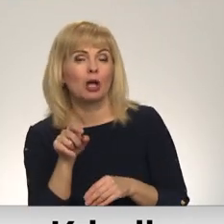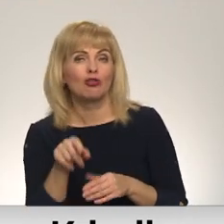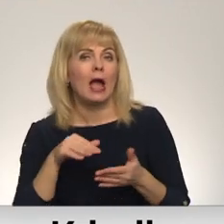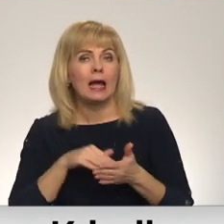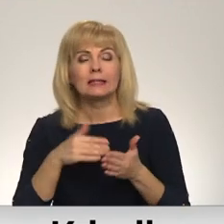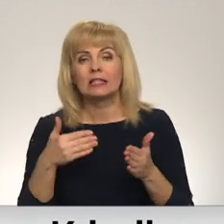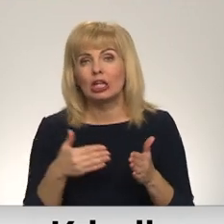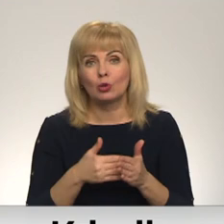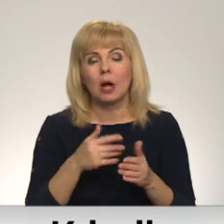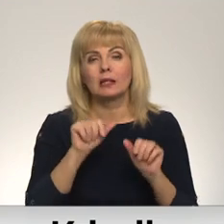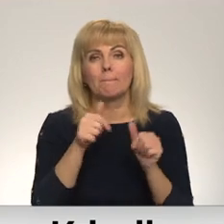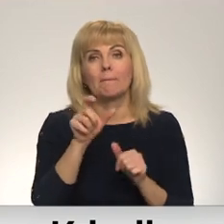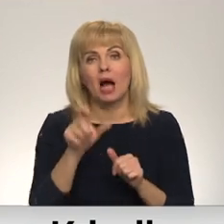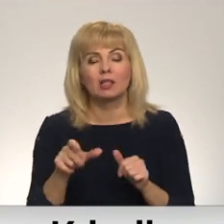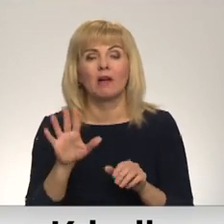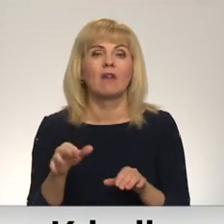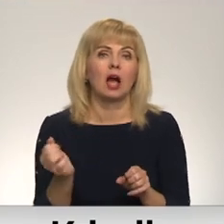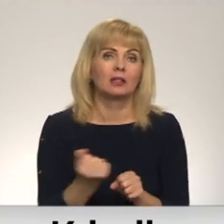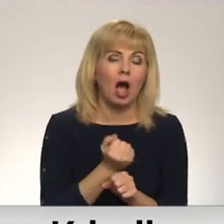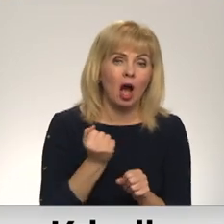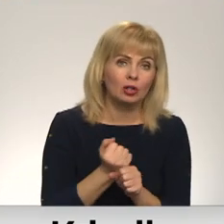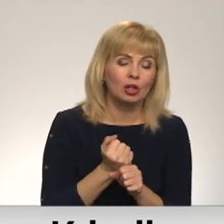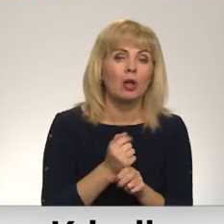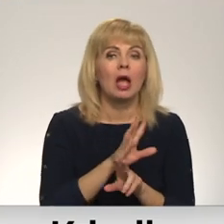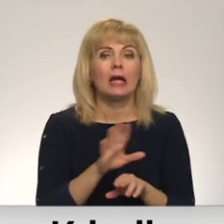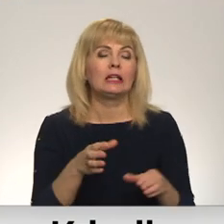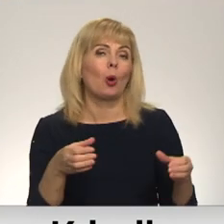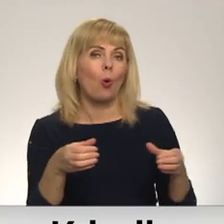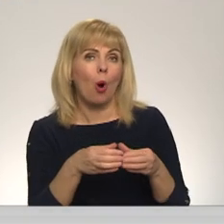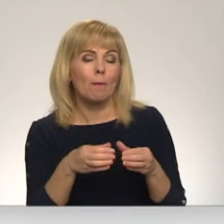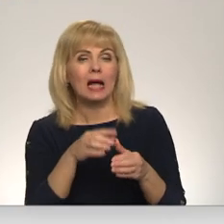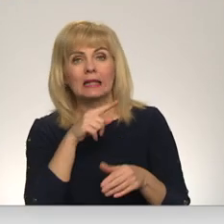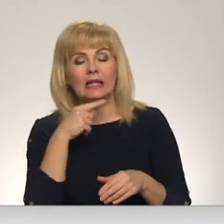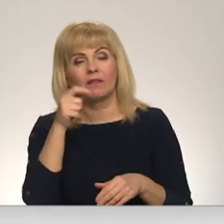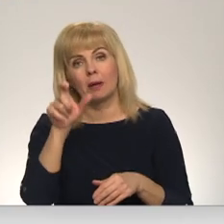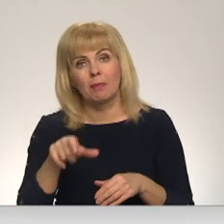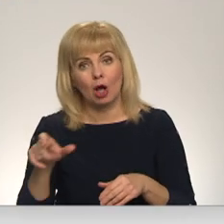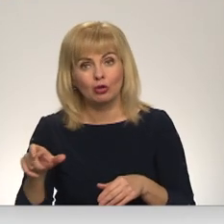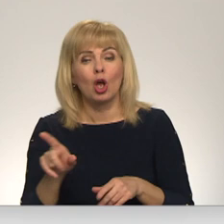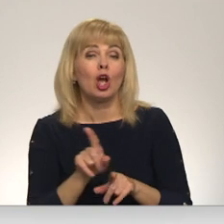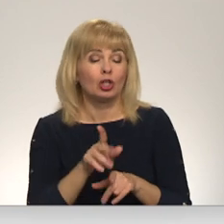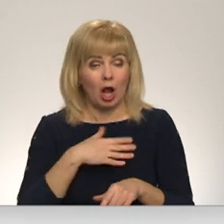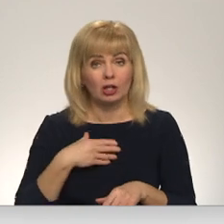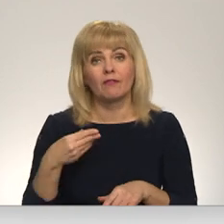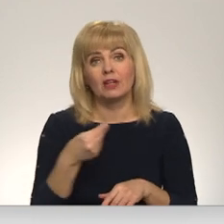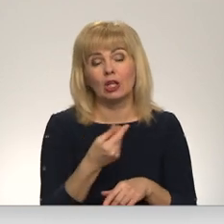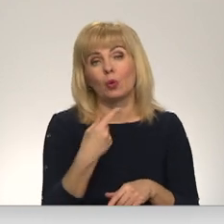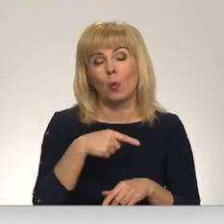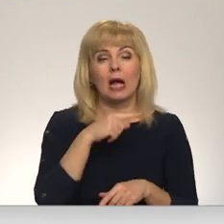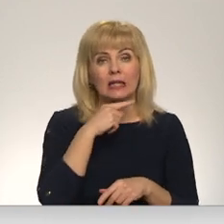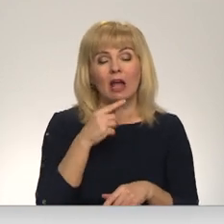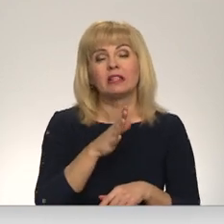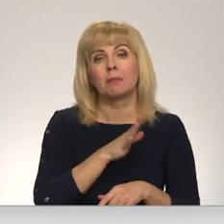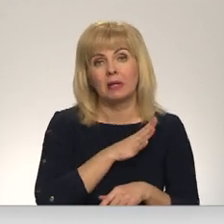situācijai, ko mākslinieki var darīt. Mums ir komandā Krievijas pilsoņi, mums ir arī finansējums, tostarp no Krievijas